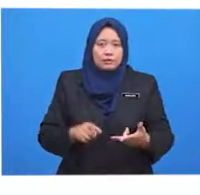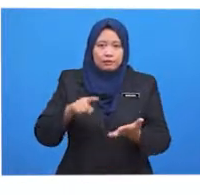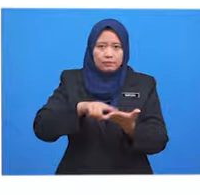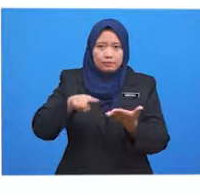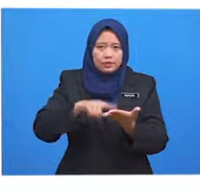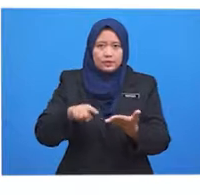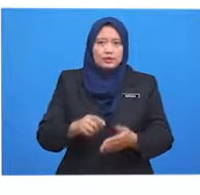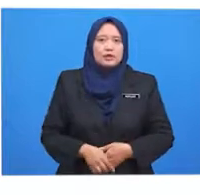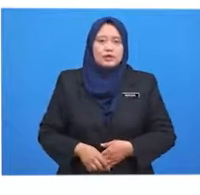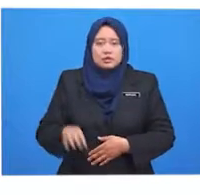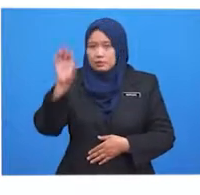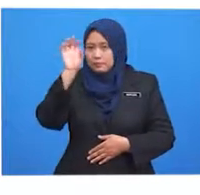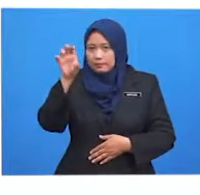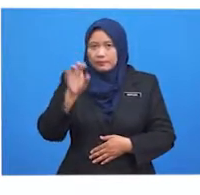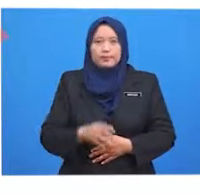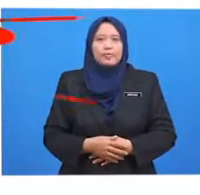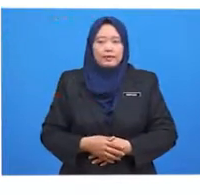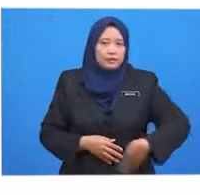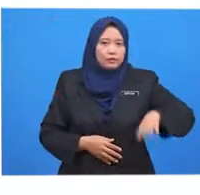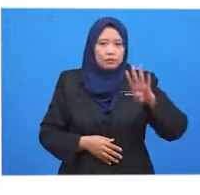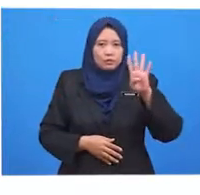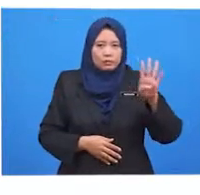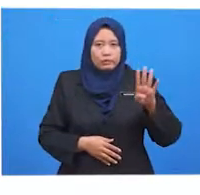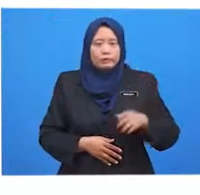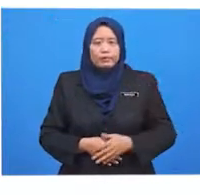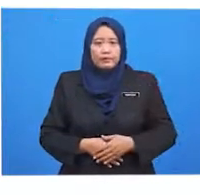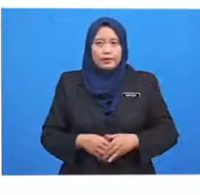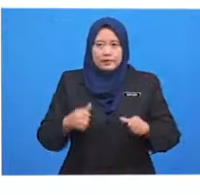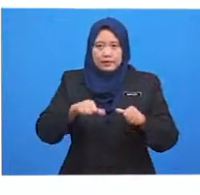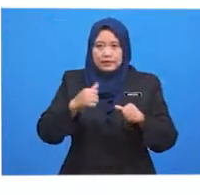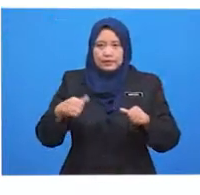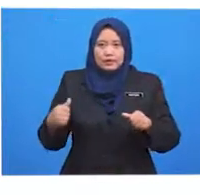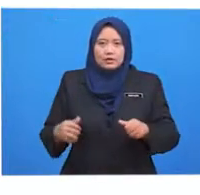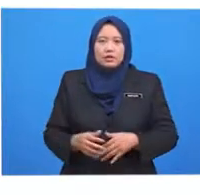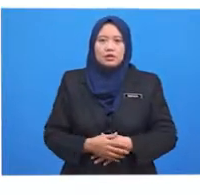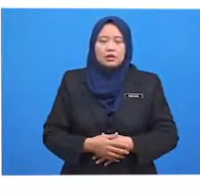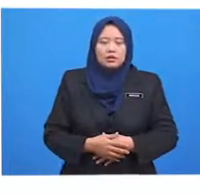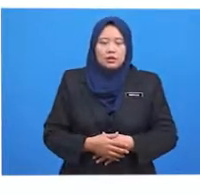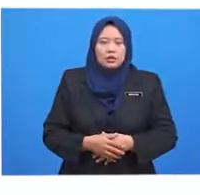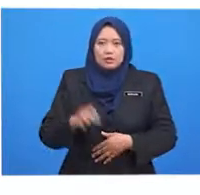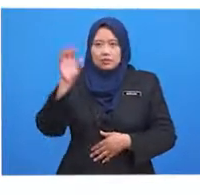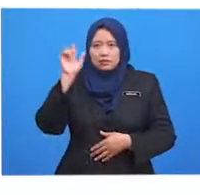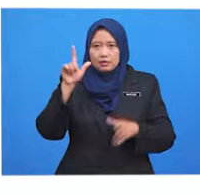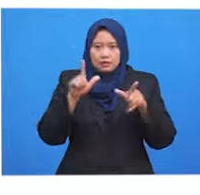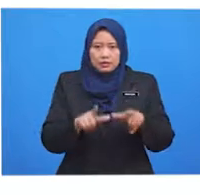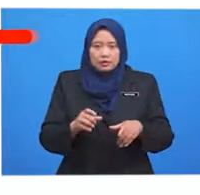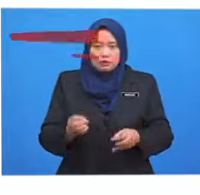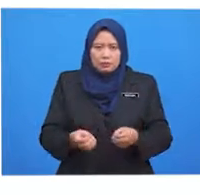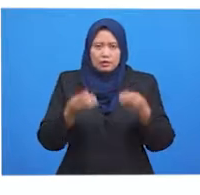menggunakan alat-alat elektrik. 4. Elakkan memasang terlalu banyak plug pada satu